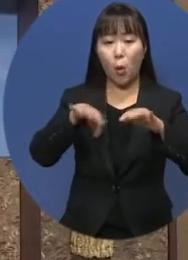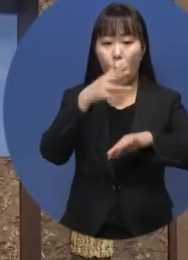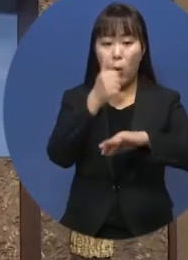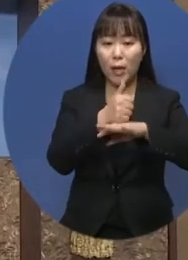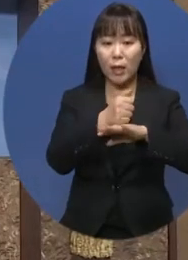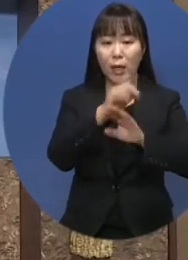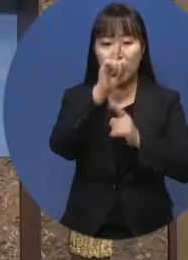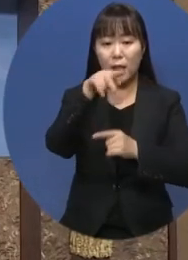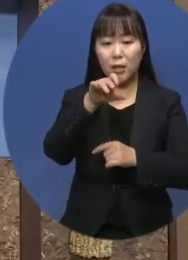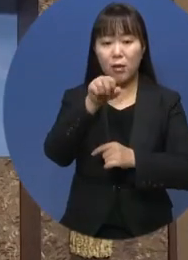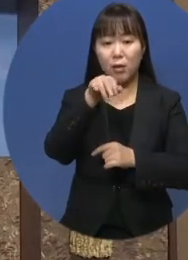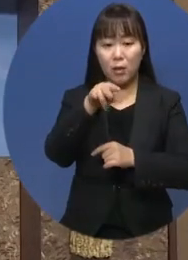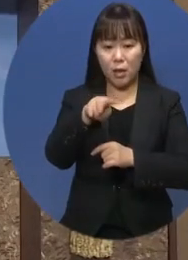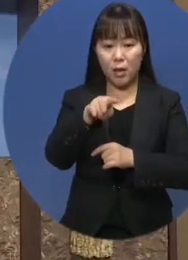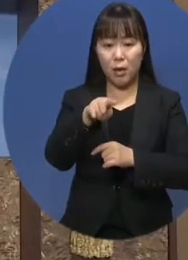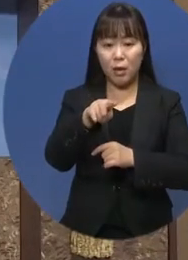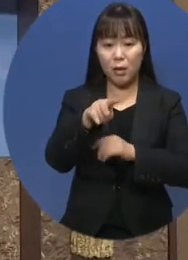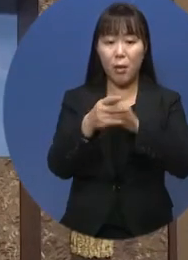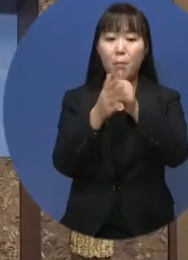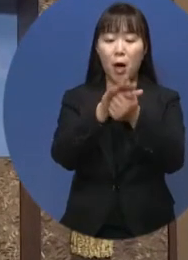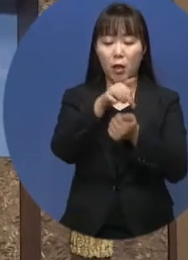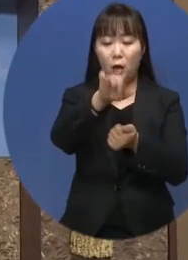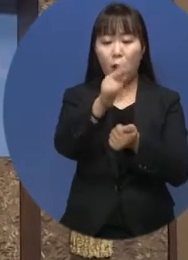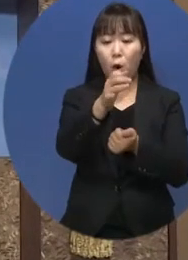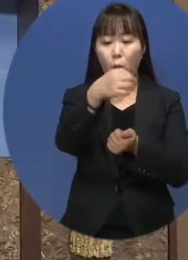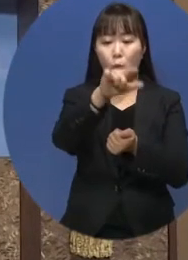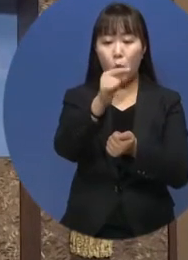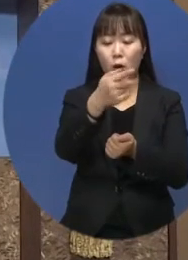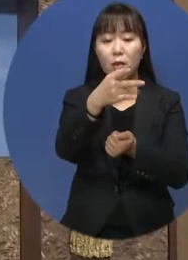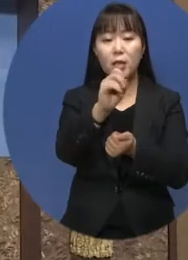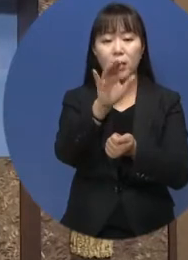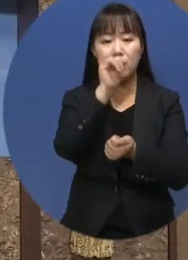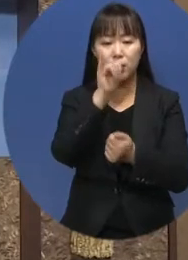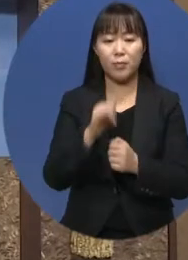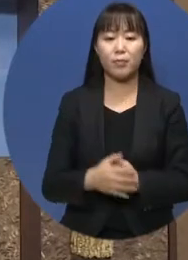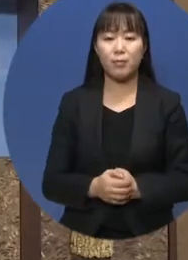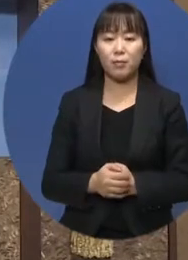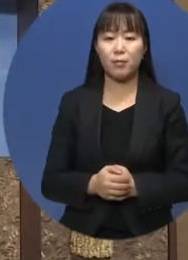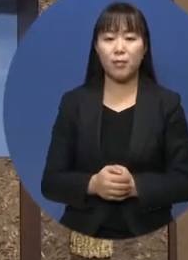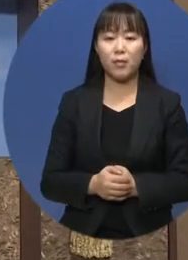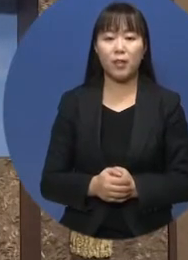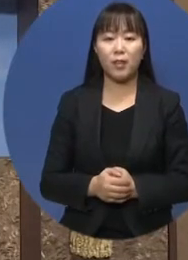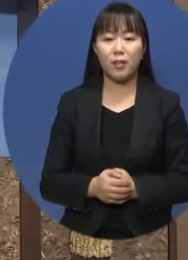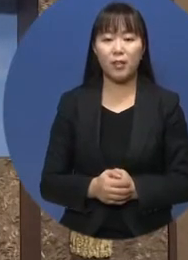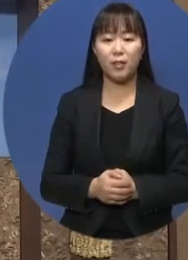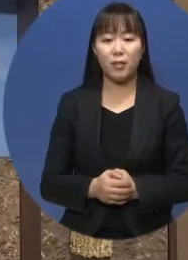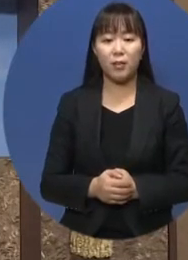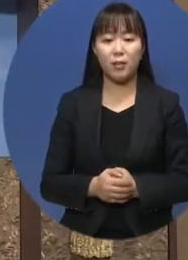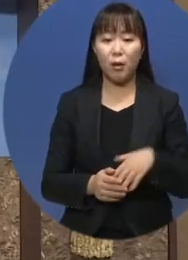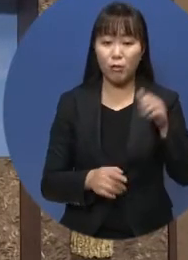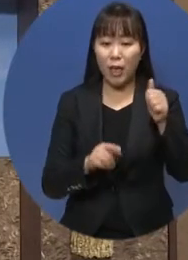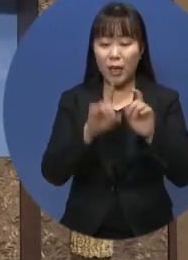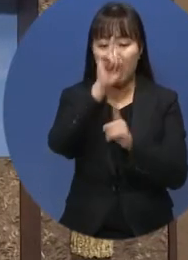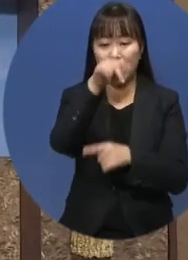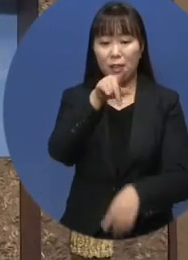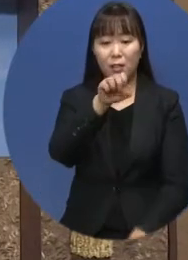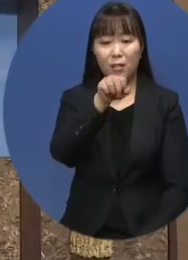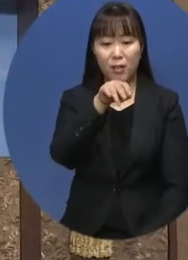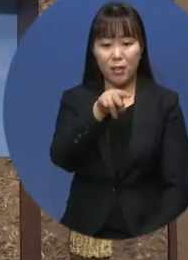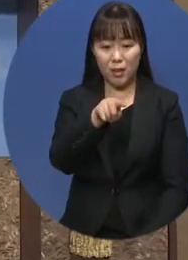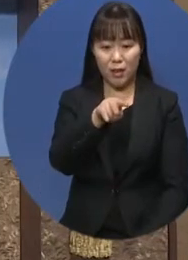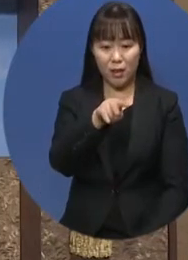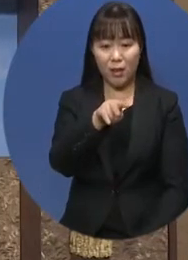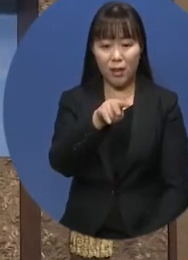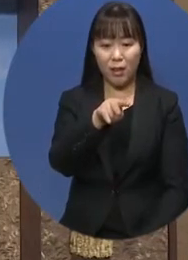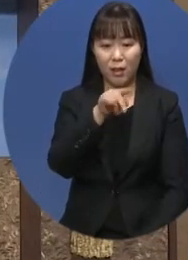이성계의 건원릉 이 있습니다 5 여기서 우리 건원릉 의 주인인 위 태조 이성계